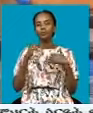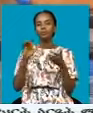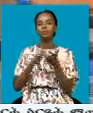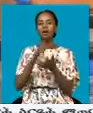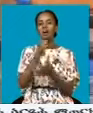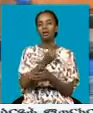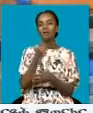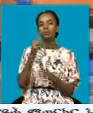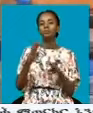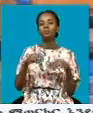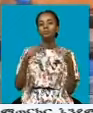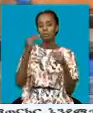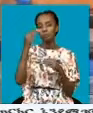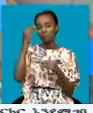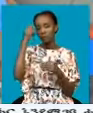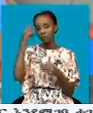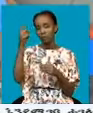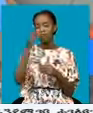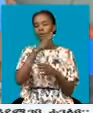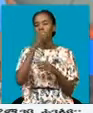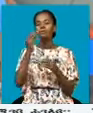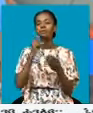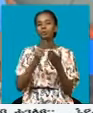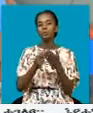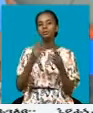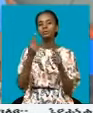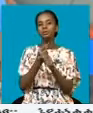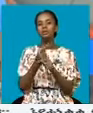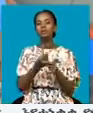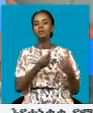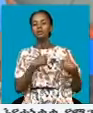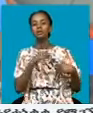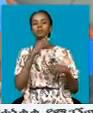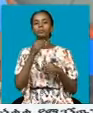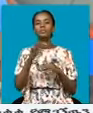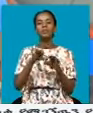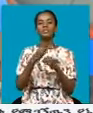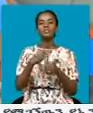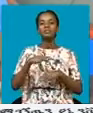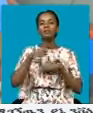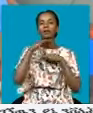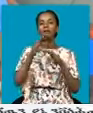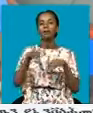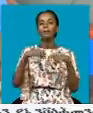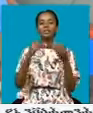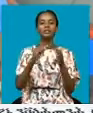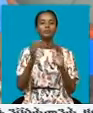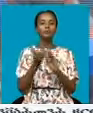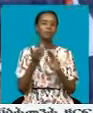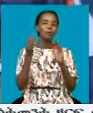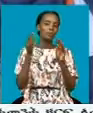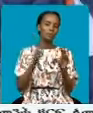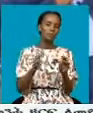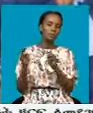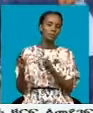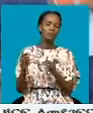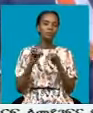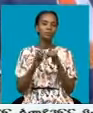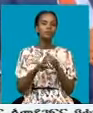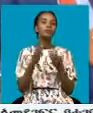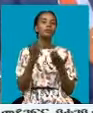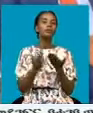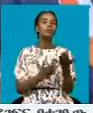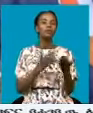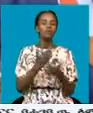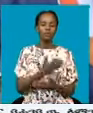አንዳንዶቹ በሰጡት አስተያየት የበጎ ተግባር ስራ የሊናና መንፈስ ርካታ የሚሰጥ በመሆኑ በተመደቡበት መስክ